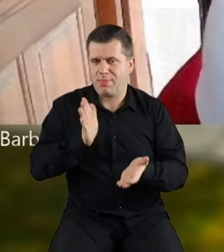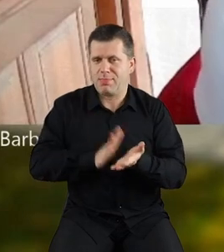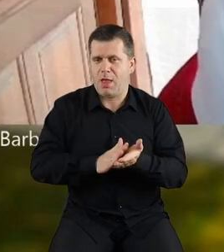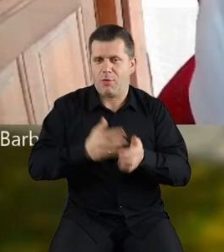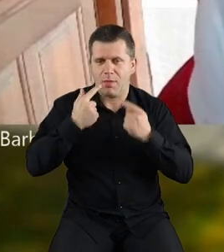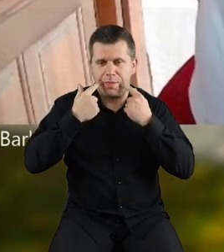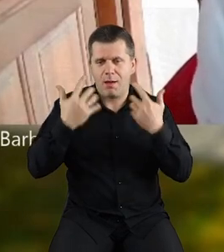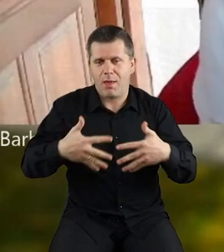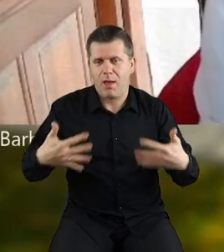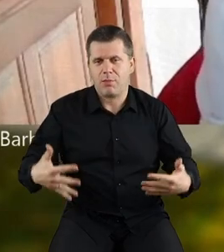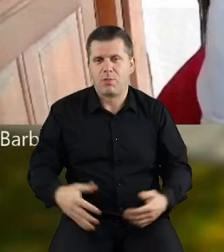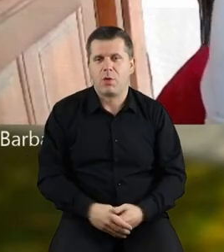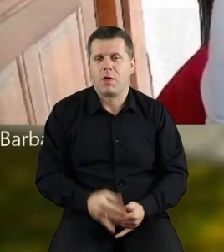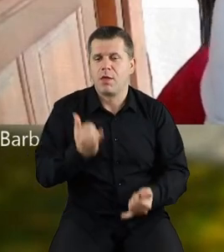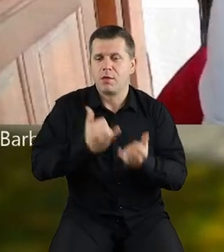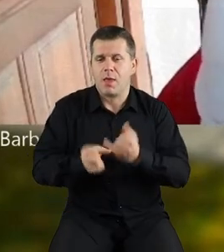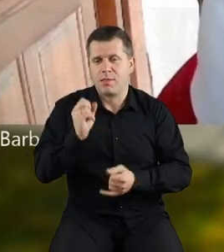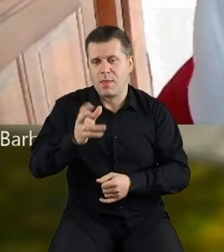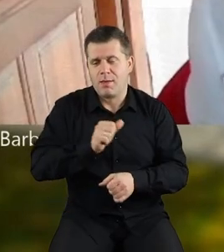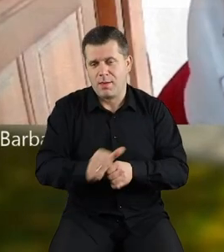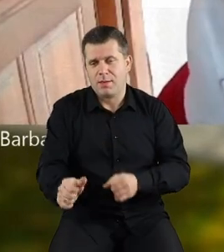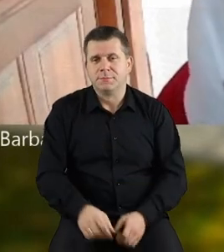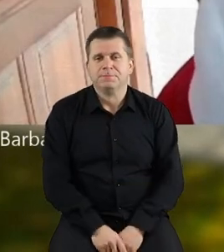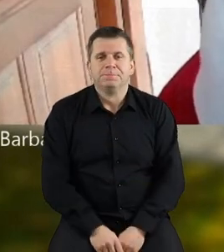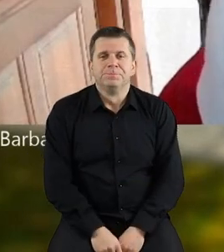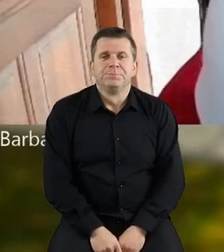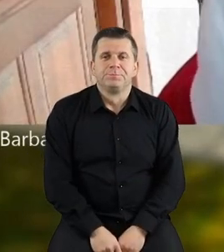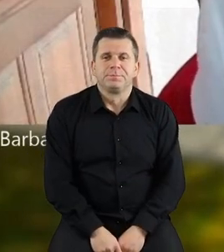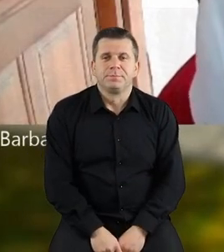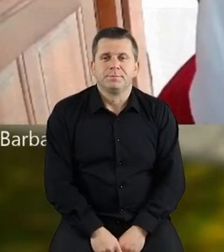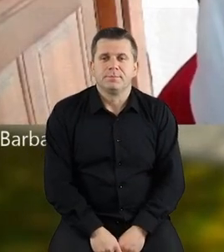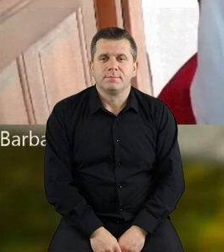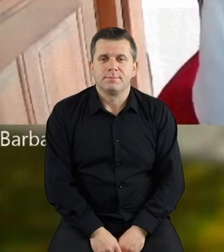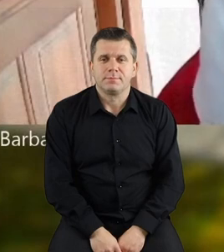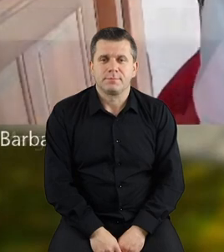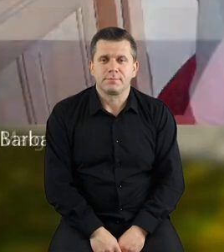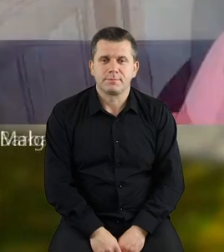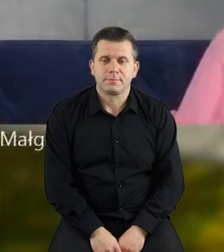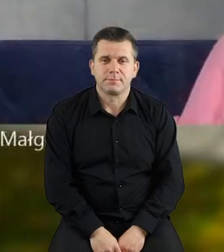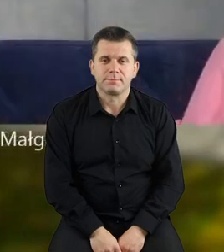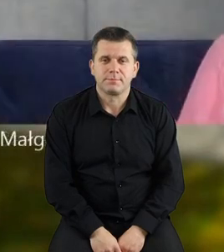ogromna nagroda i radość, jeśli tak się zdarza.